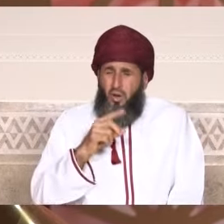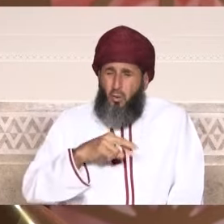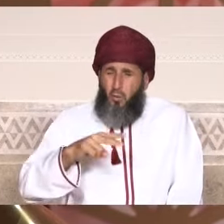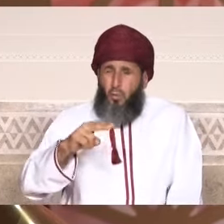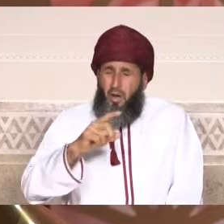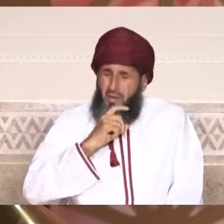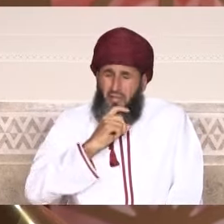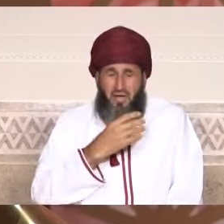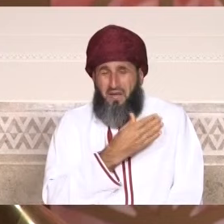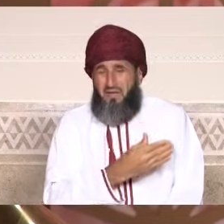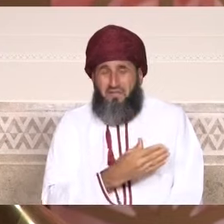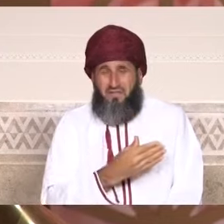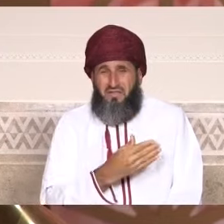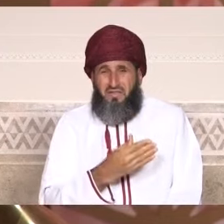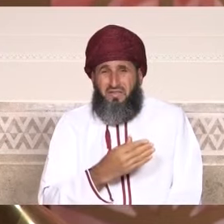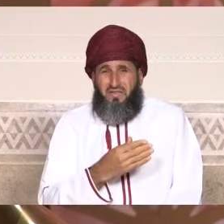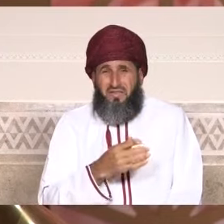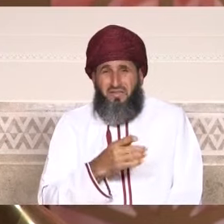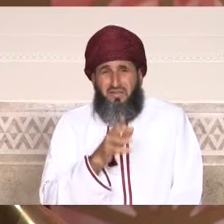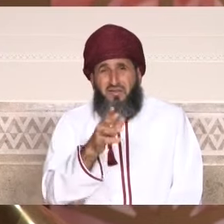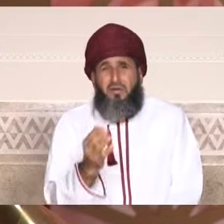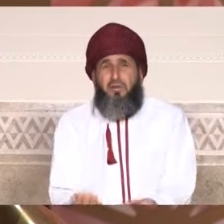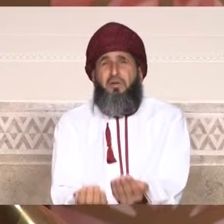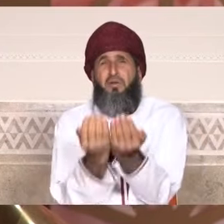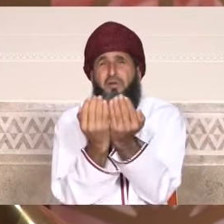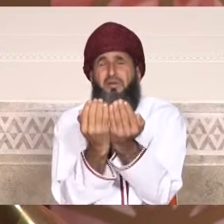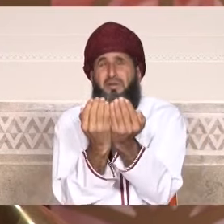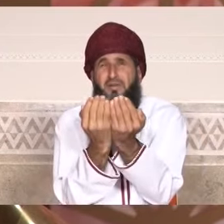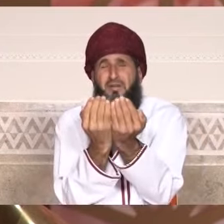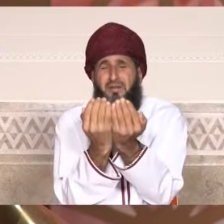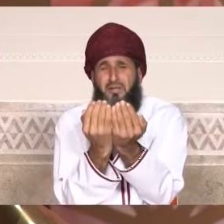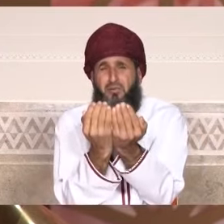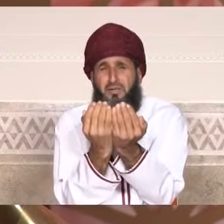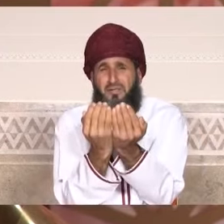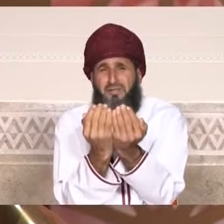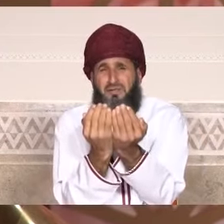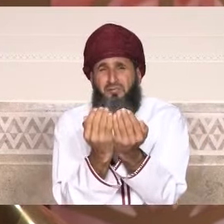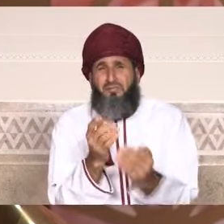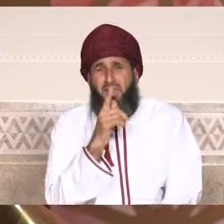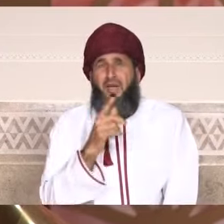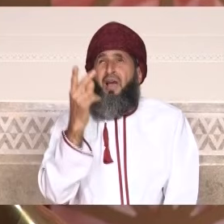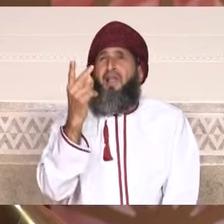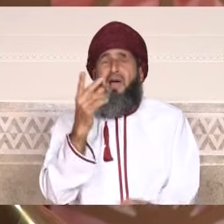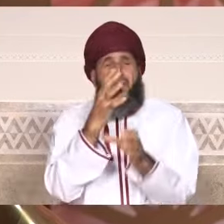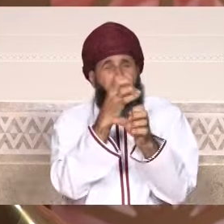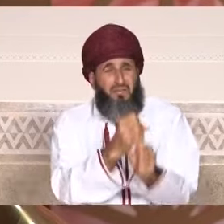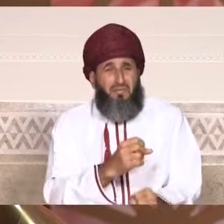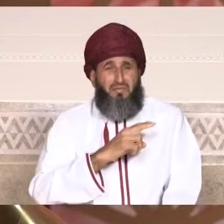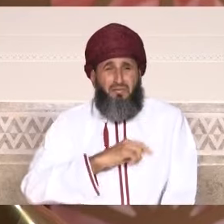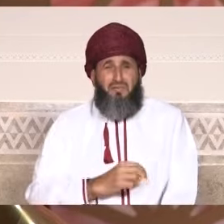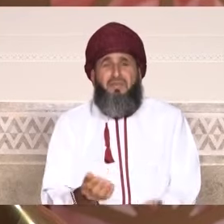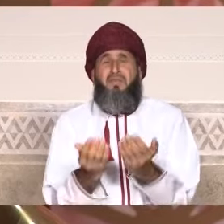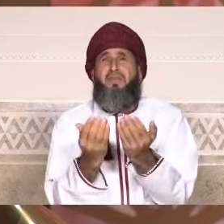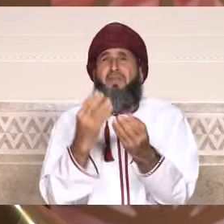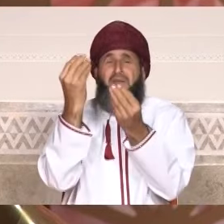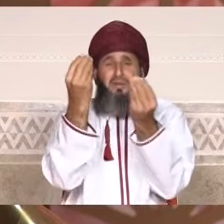هناك. ولا شك أننا ندعو لإخواننا المستضعفين بأن يلطف الله تبارك وتعالى بهم،